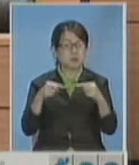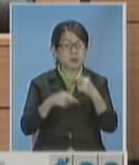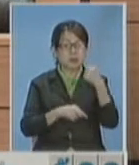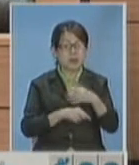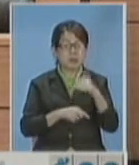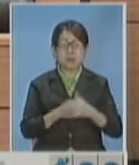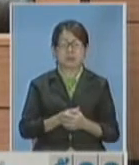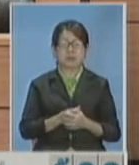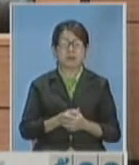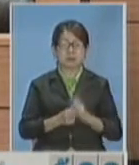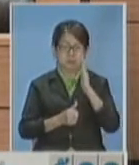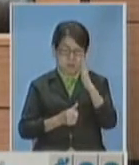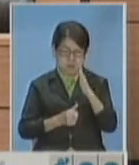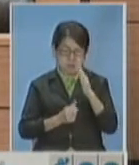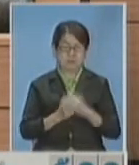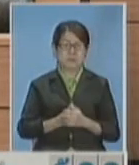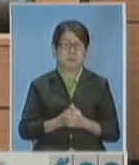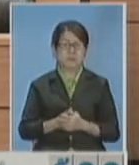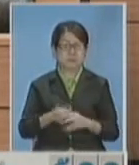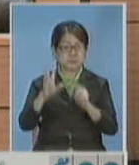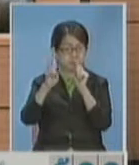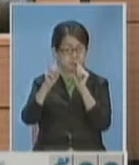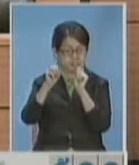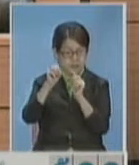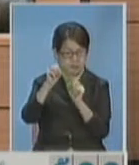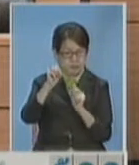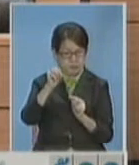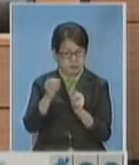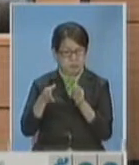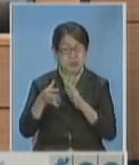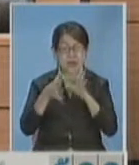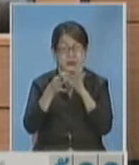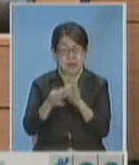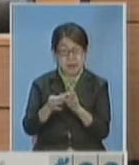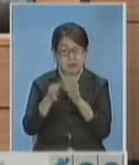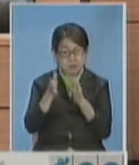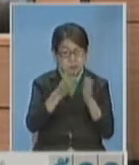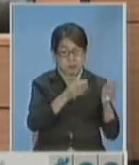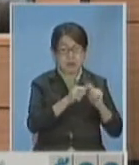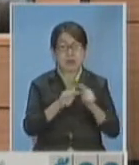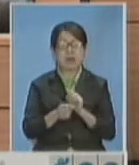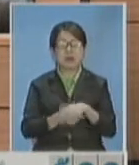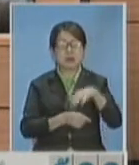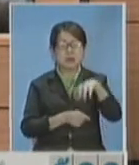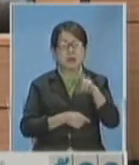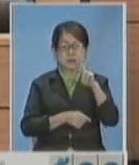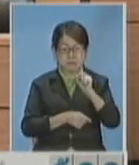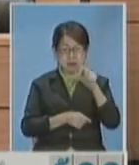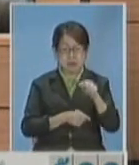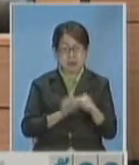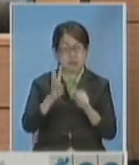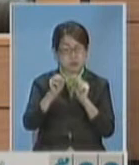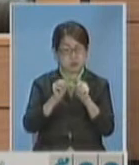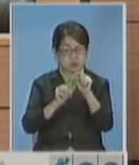มาตรา3ท่านก็ต้องอนุญาตให้คุณวัชระสามารถใช้สิทธิ์ใน ตอนอภิปรายมาตรา26ซึ่งเกี่ยวพันกับงบประมาณของรัฐส